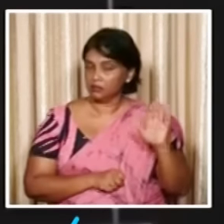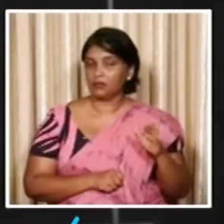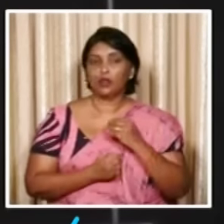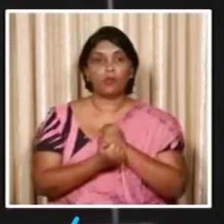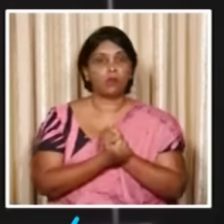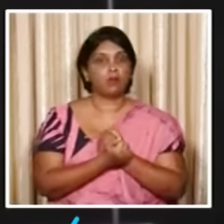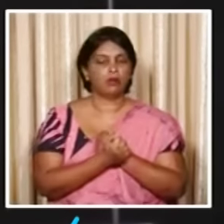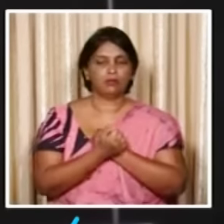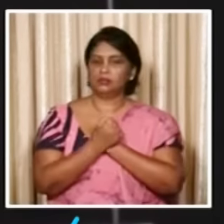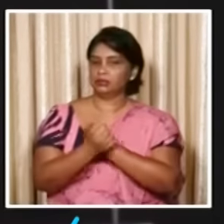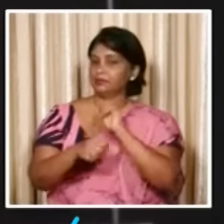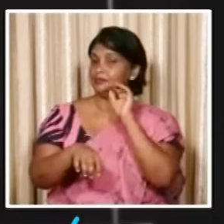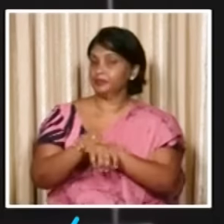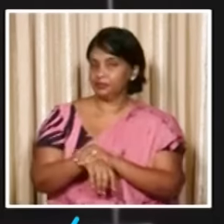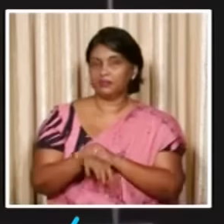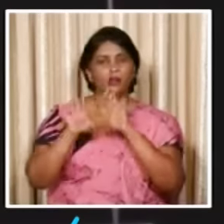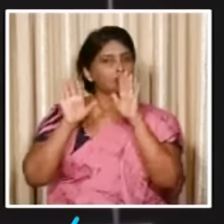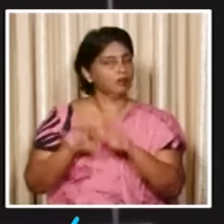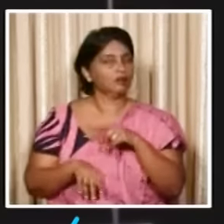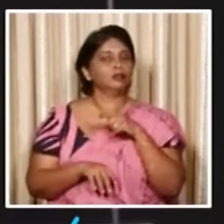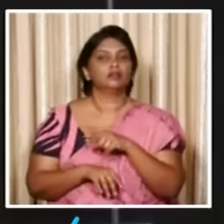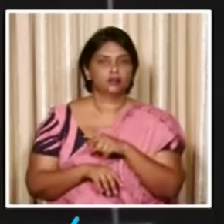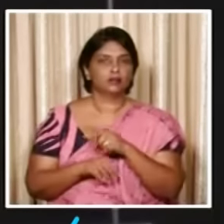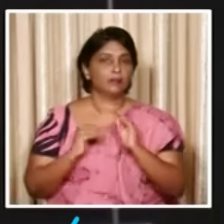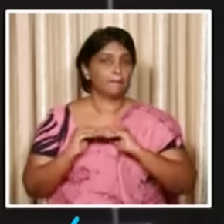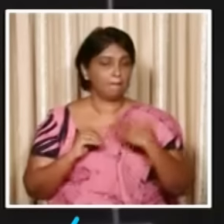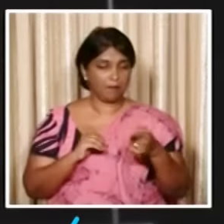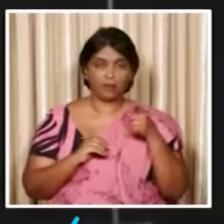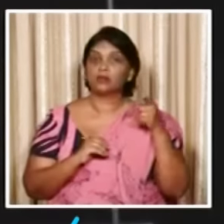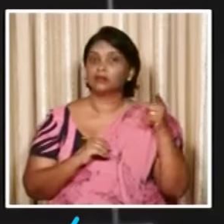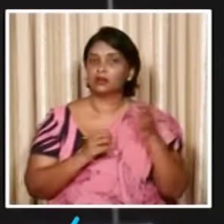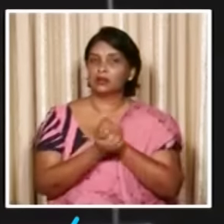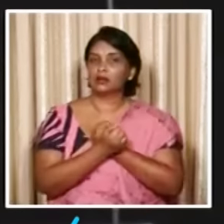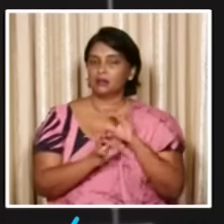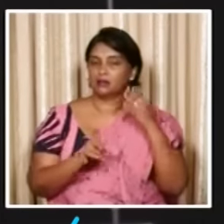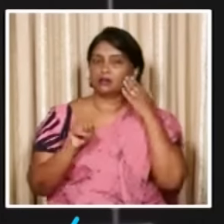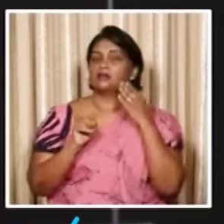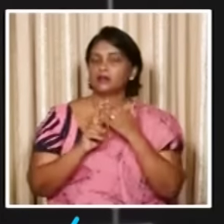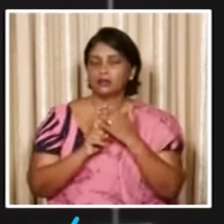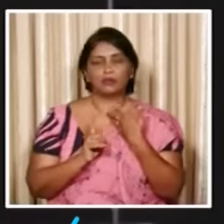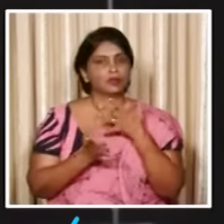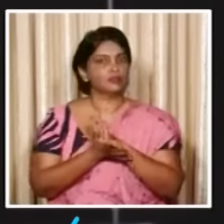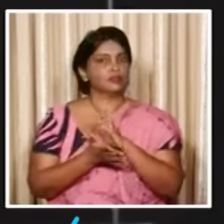அதனை வரவேற்கிறோம். இருந்தாலும் ஒரு வணக்க முறையை தடுத்து நிறுத்தி அவர்களுக்கான